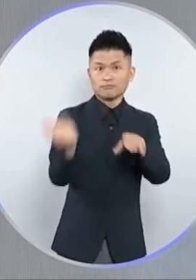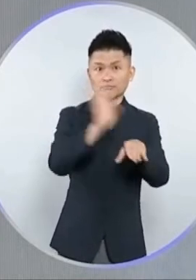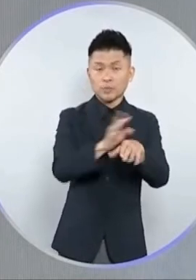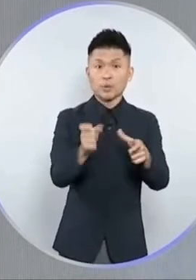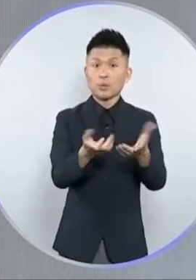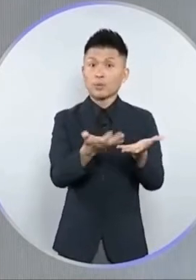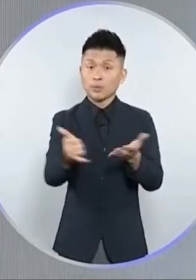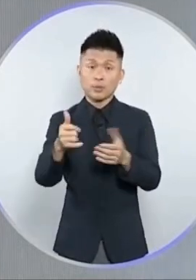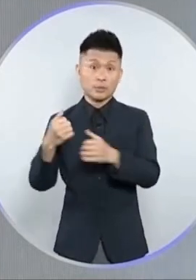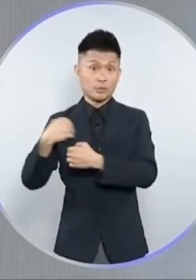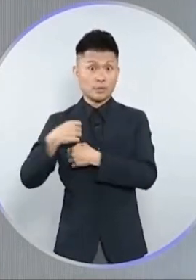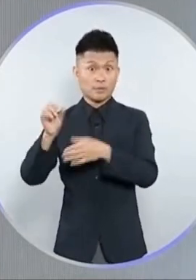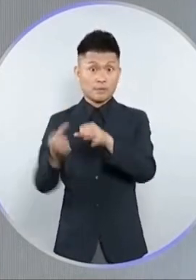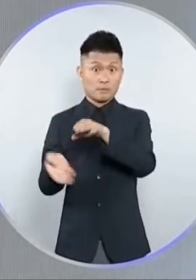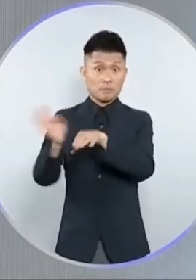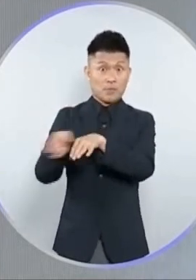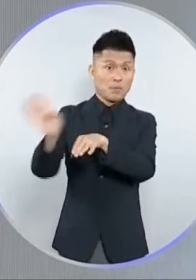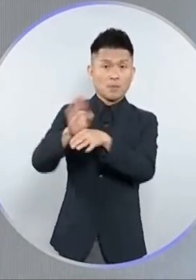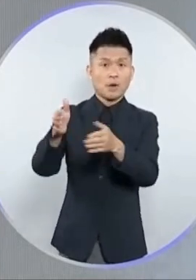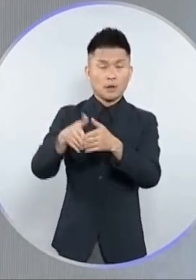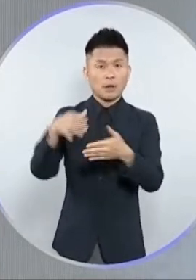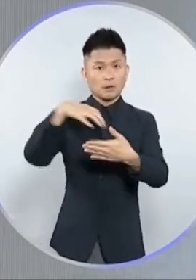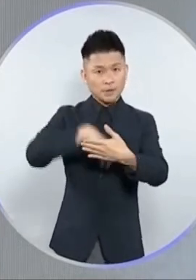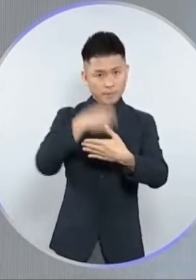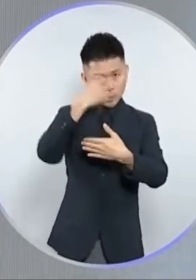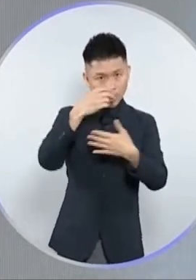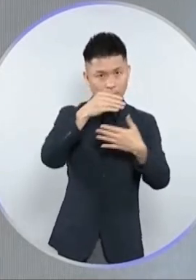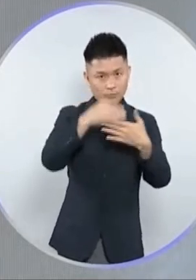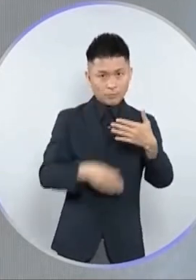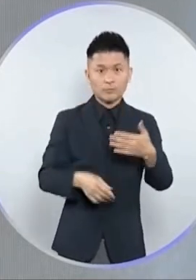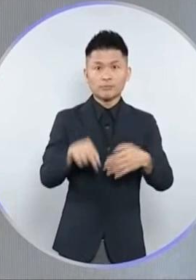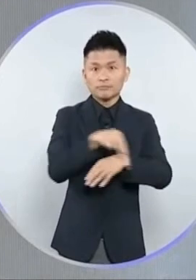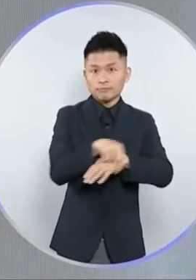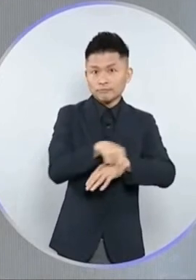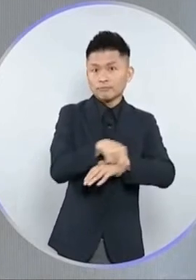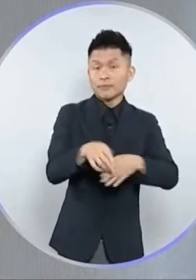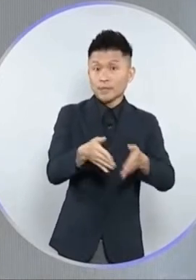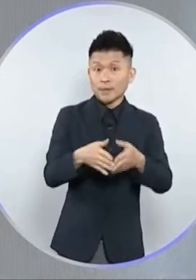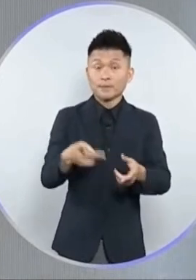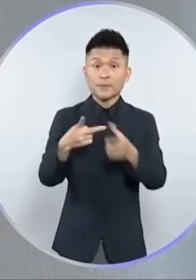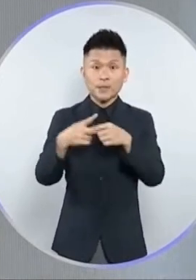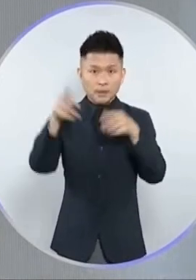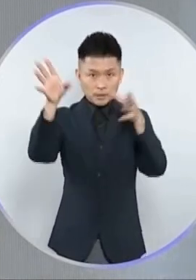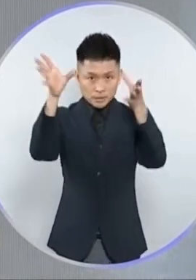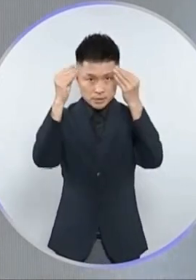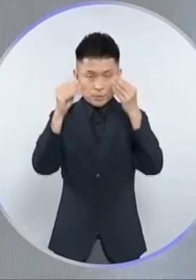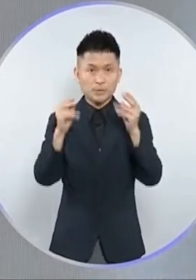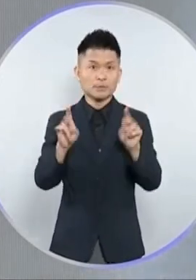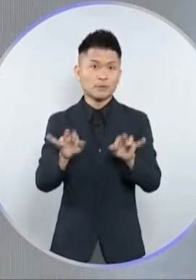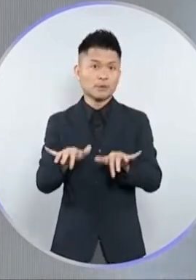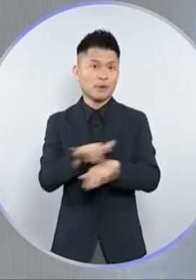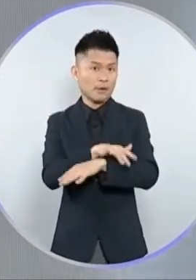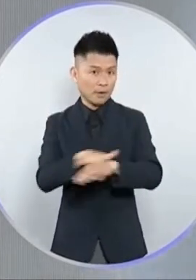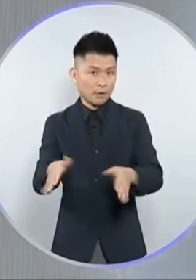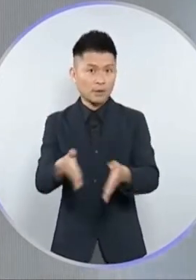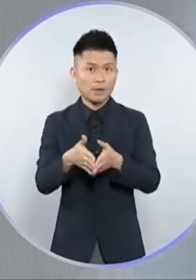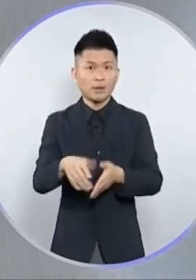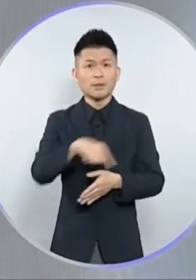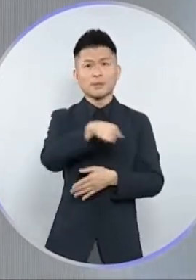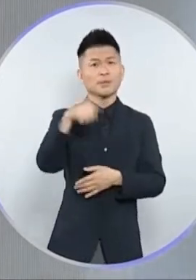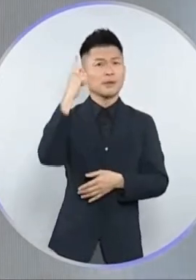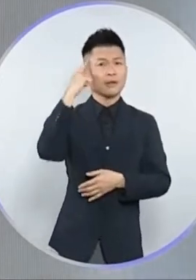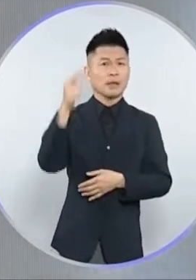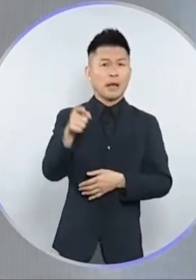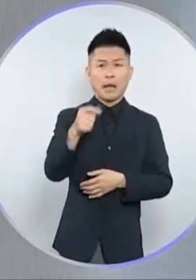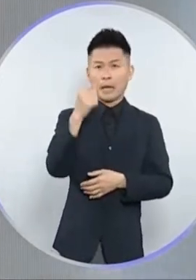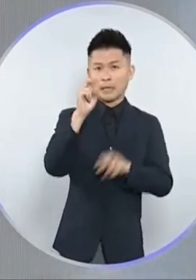加重，然后应该要建立一个内部管理。另外一个我们要特别注意的治安，治安没有你们想象说，一定是